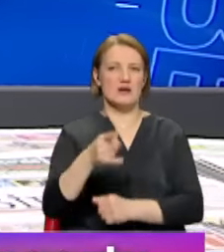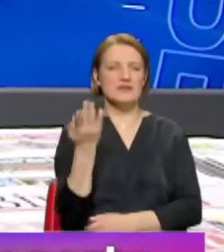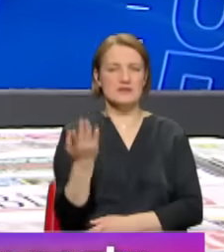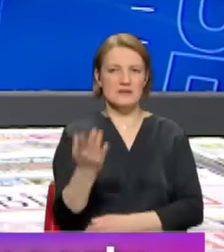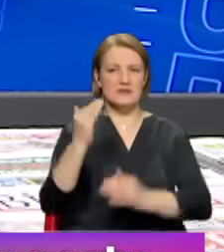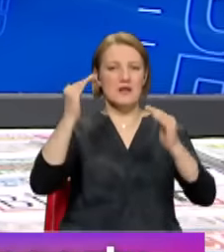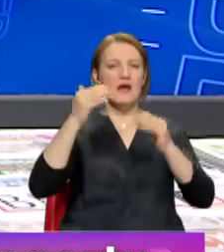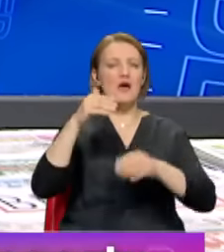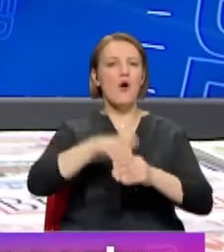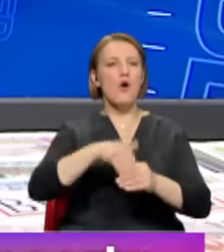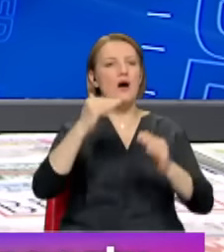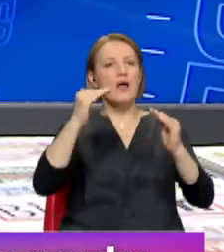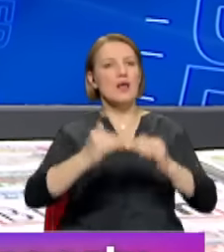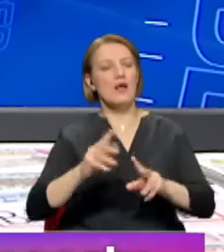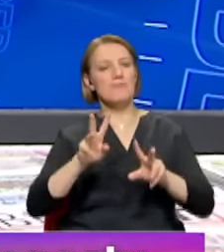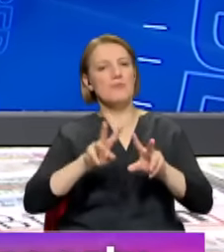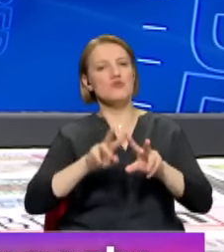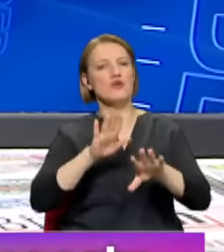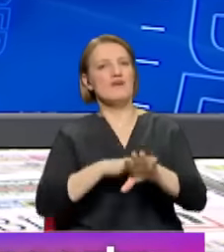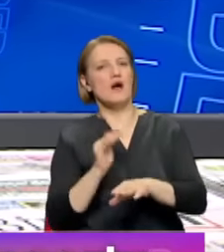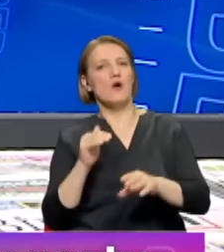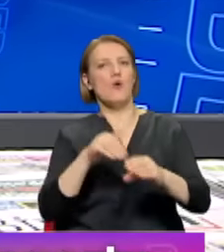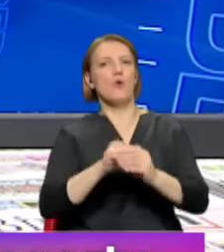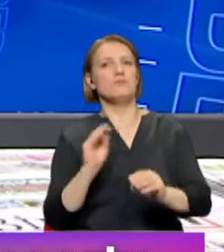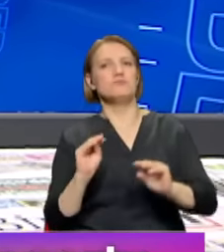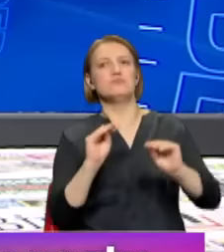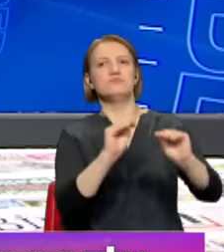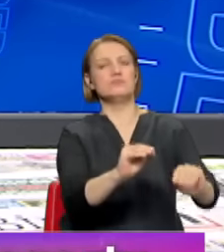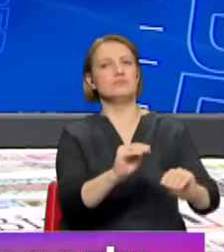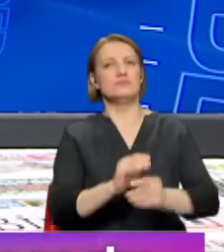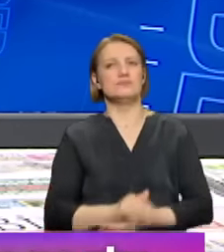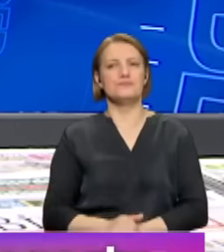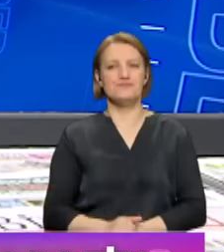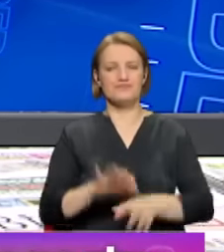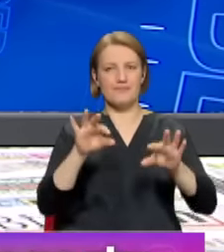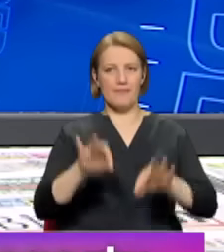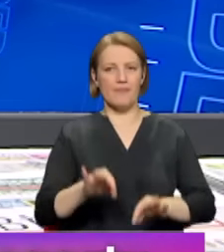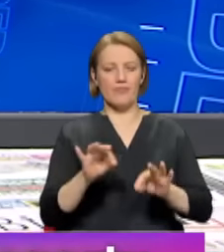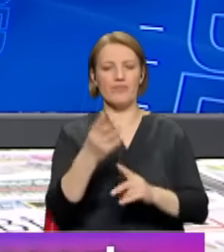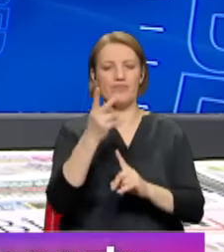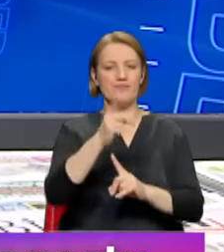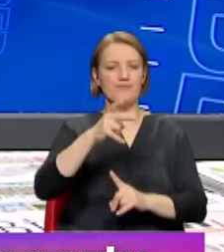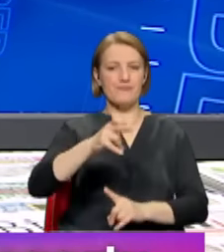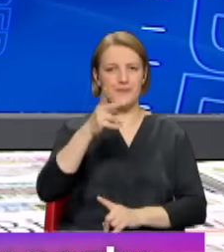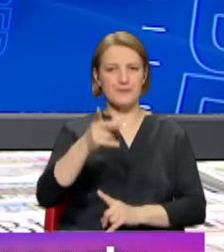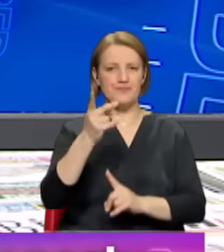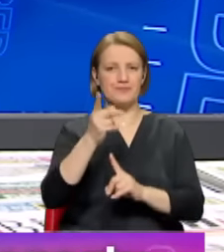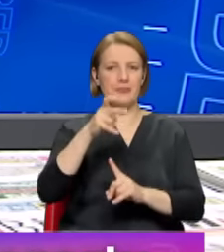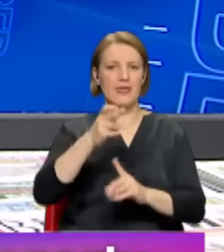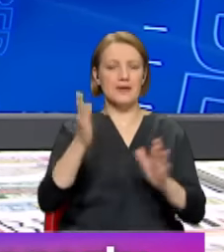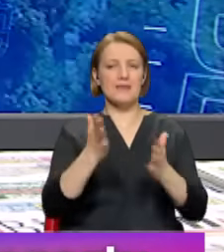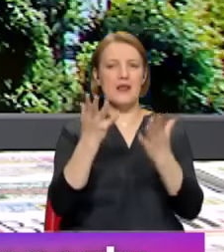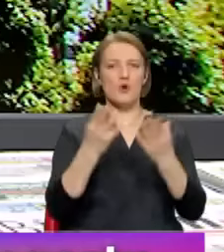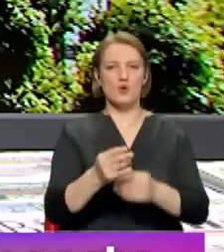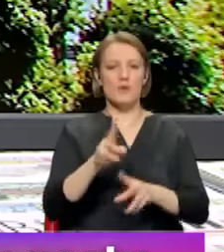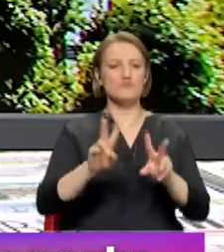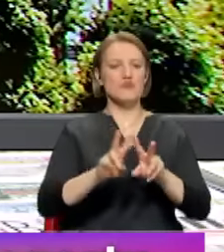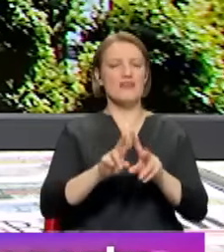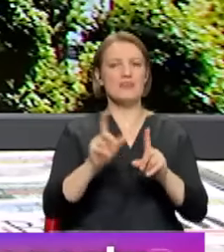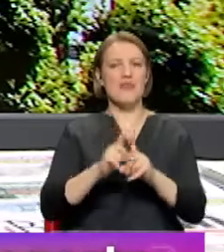Bir seçim daha. Tarihi Kentler Birliği Başkanı Mansur Yavaş seçildi. Şimdi İyi Parti, İyi Parti'de neler oluyor?